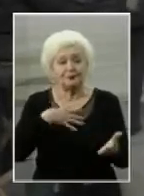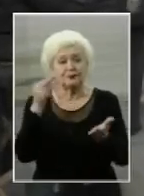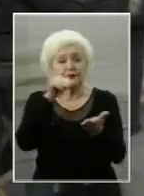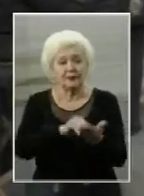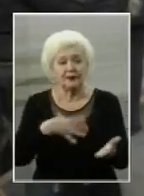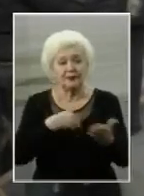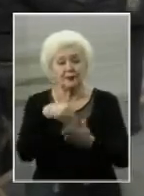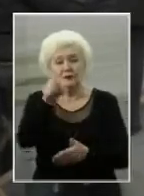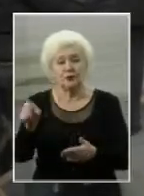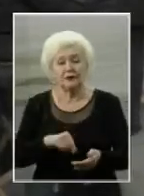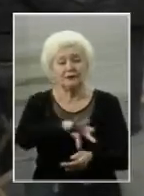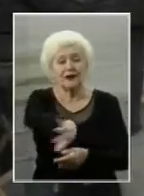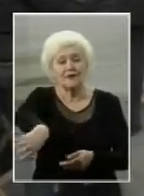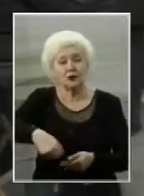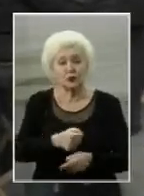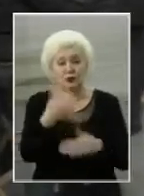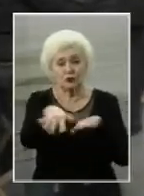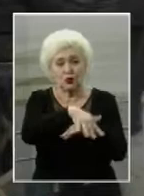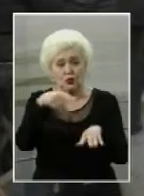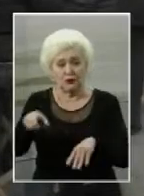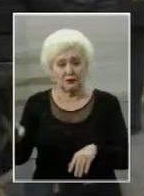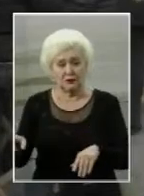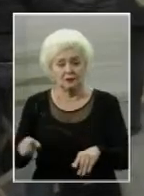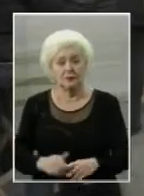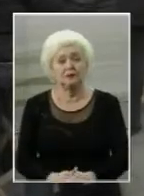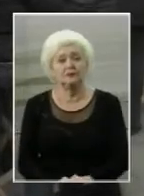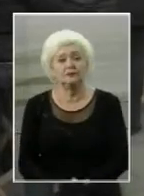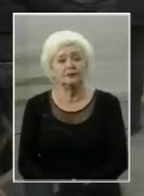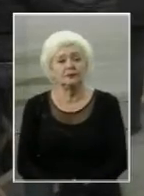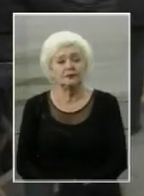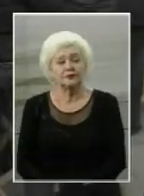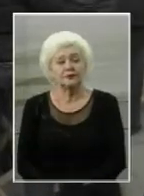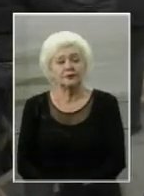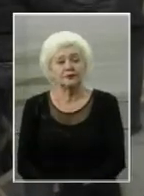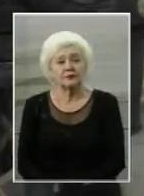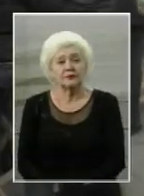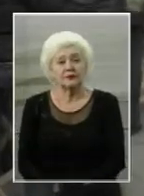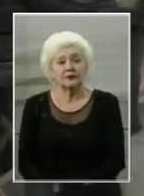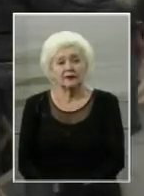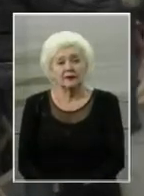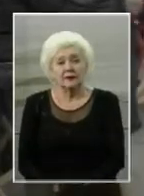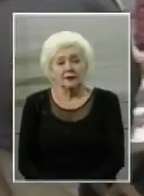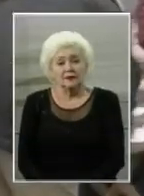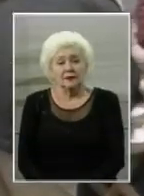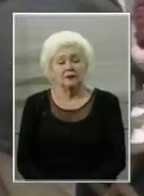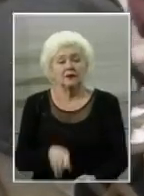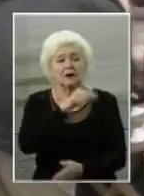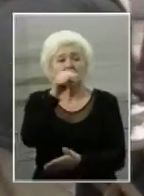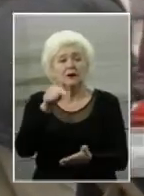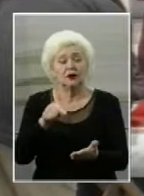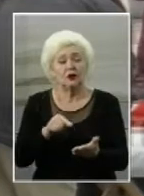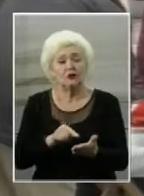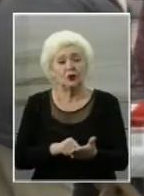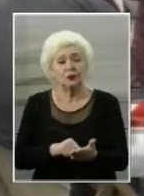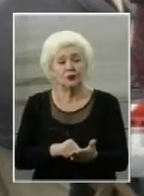людей, ті грабують населення. Ті набирають дома і грабять населення. Вопрос